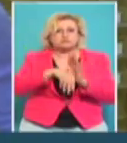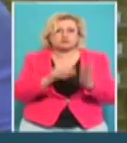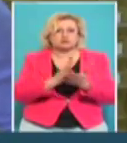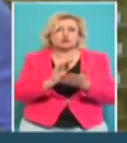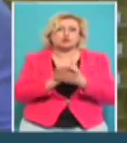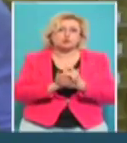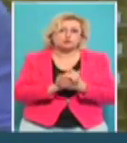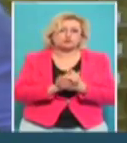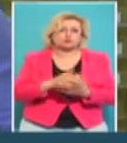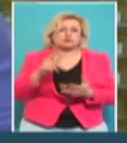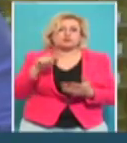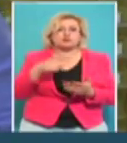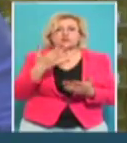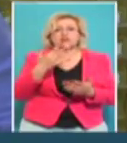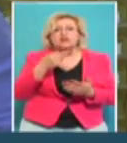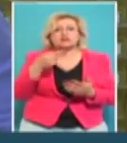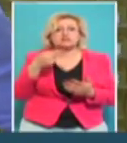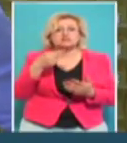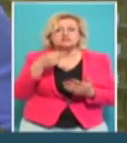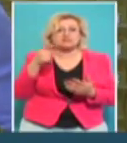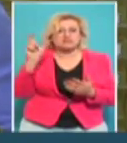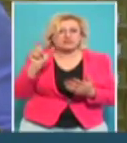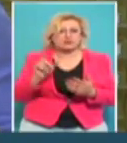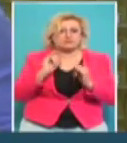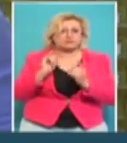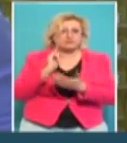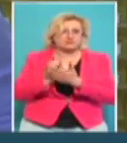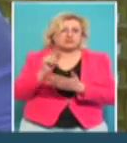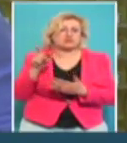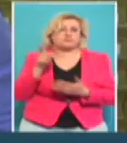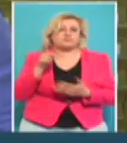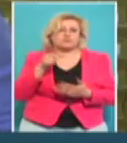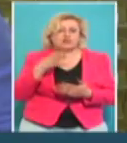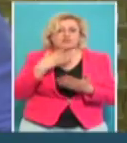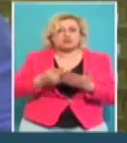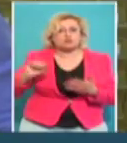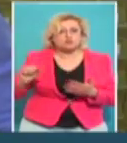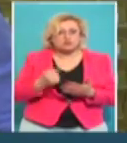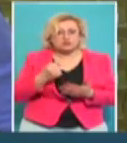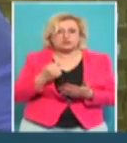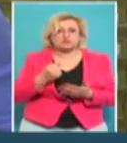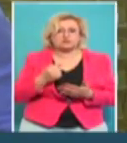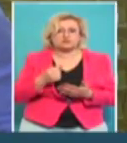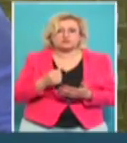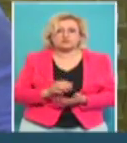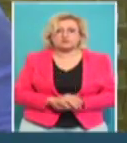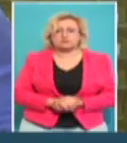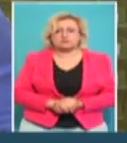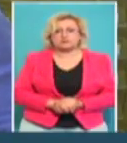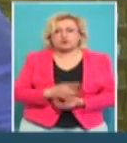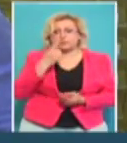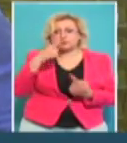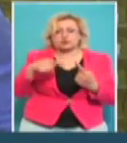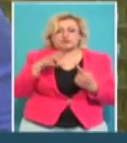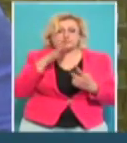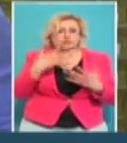мән берген және туысты қарым қатынас, адамдардың арасындағы бір біріне деген жылы ілтипат, сыйластық тағысындағы